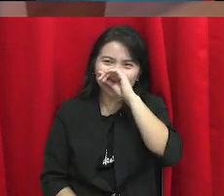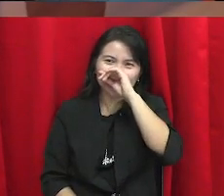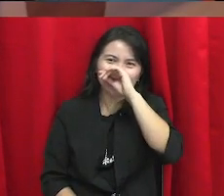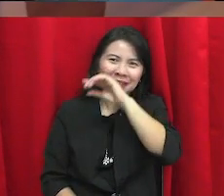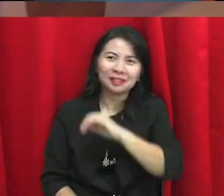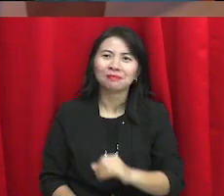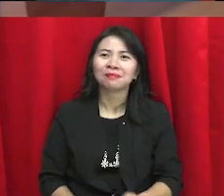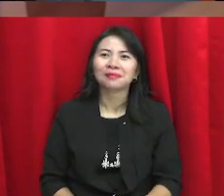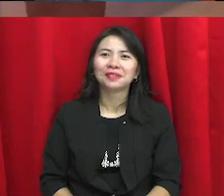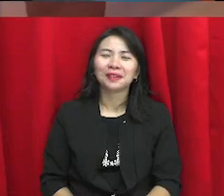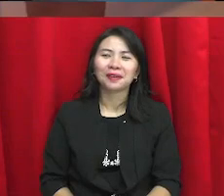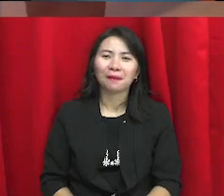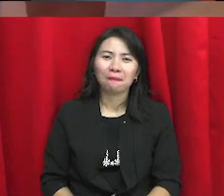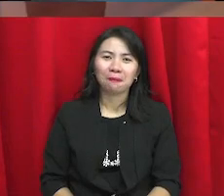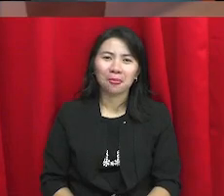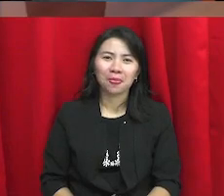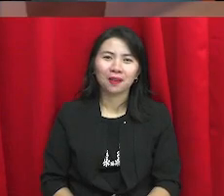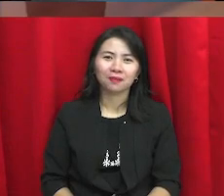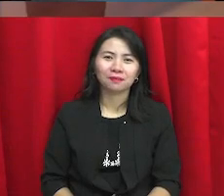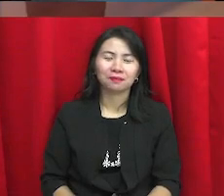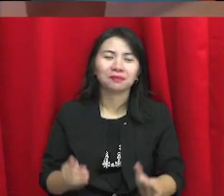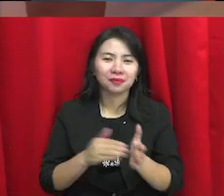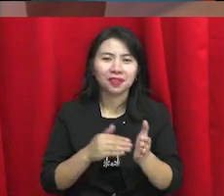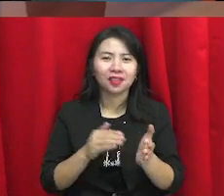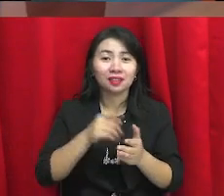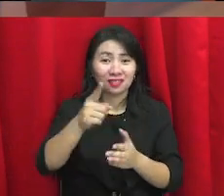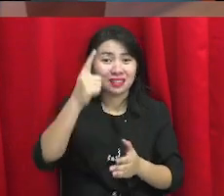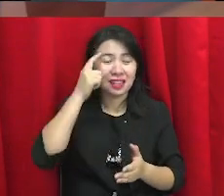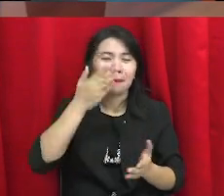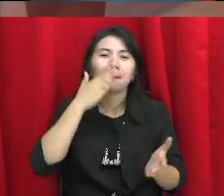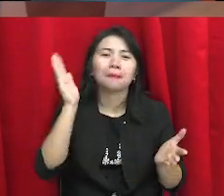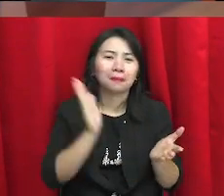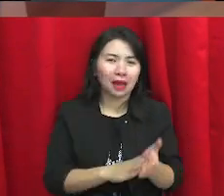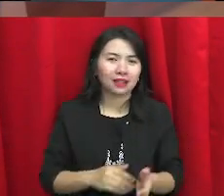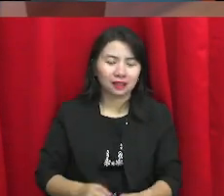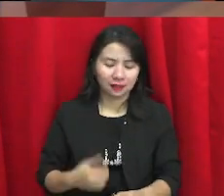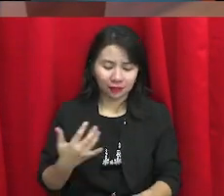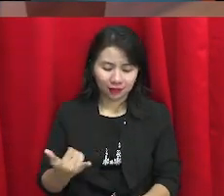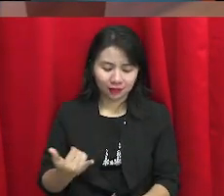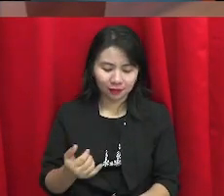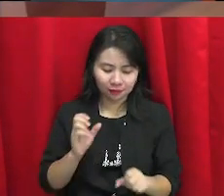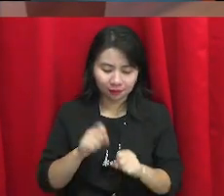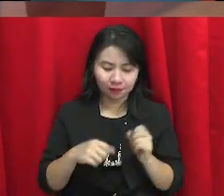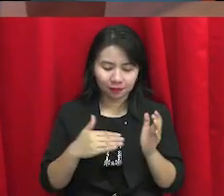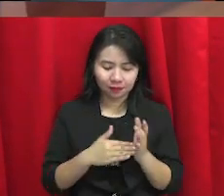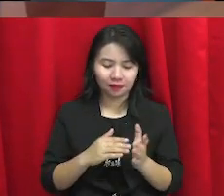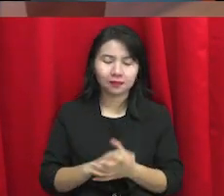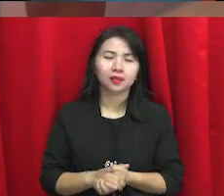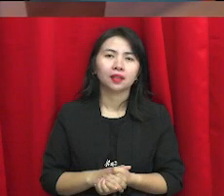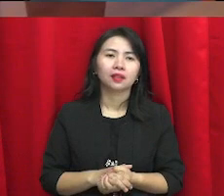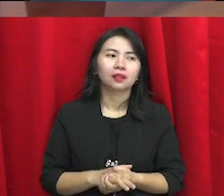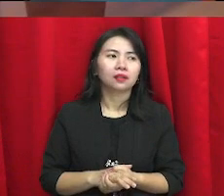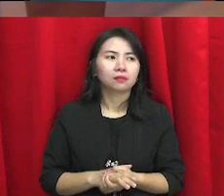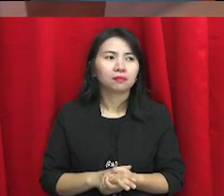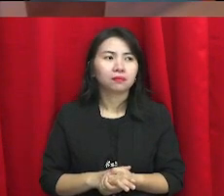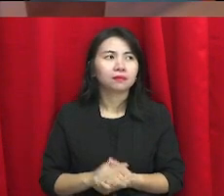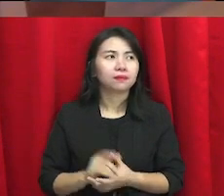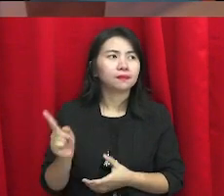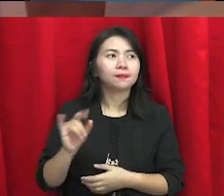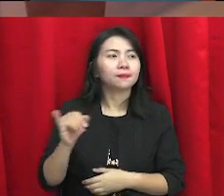Di ba? Ang tindi na kalukuhan ng ano eh, na kalukuhan ng maraming young people ngayon. Kaya ang sinasabi ko sa inyo, eto, sabi ko sa